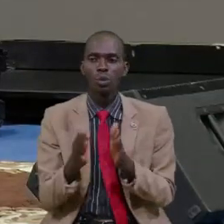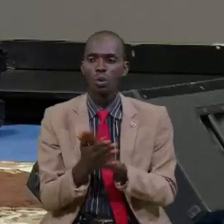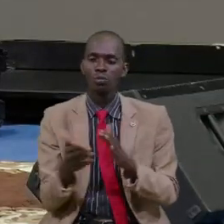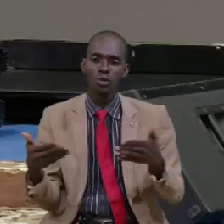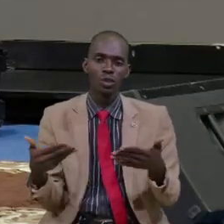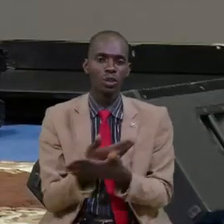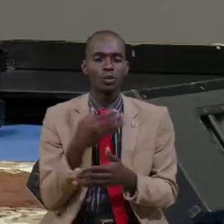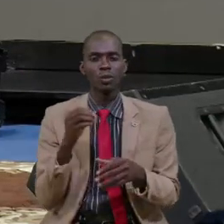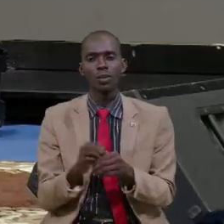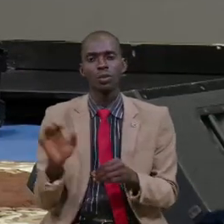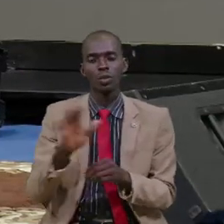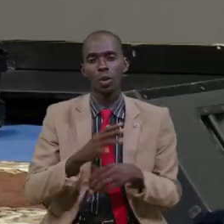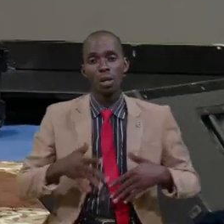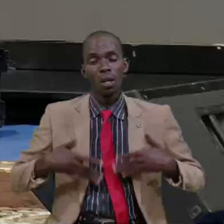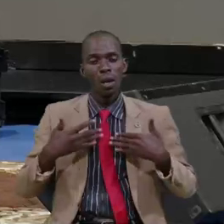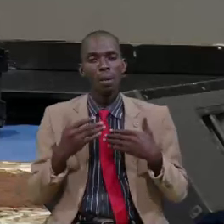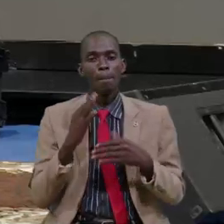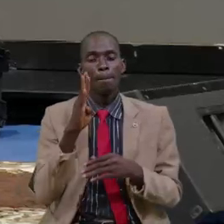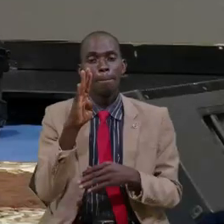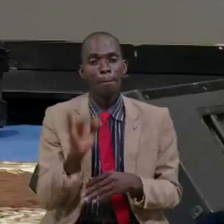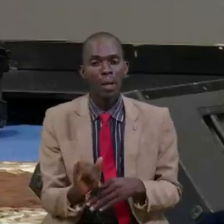Et tout deviendra nouveau dans ta vie.